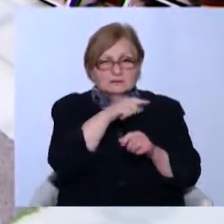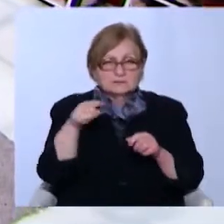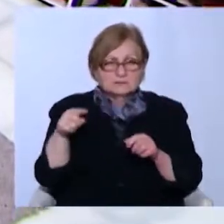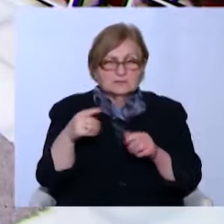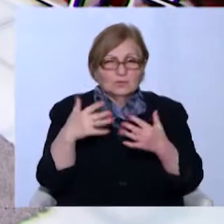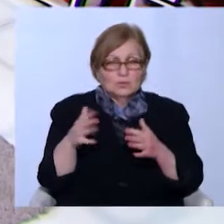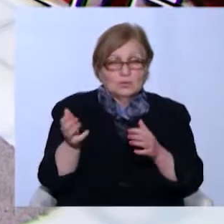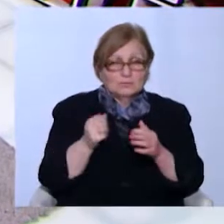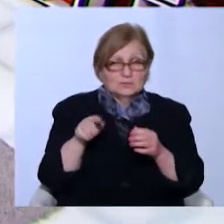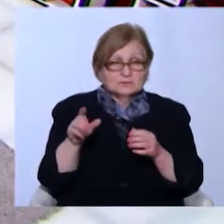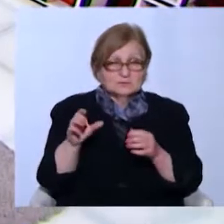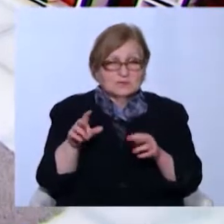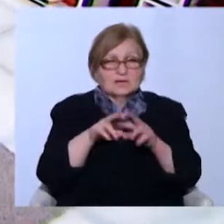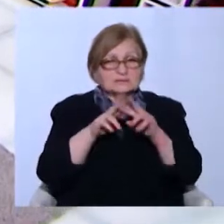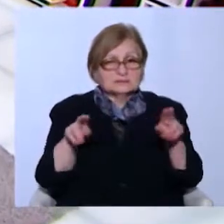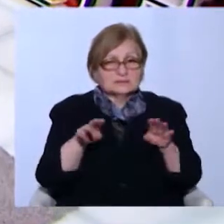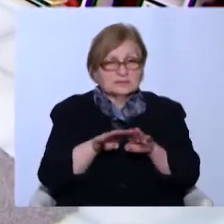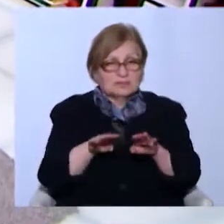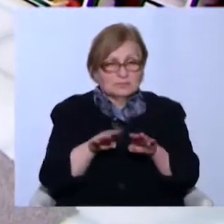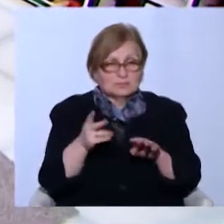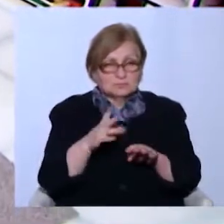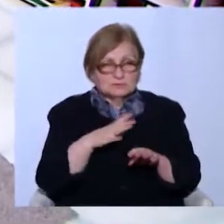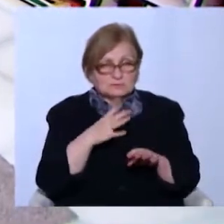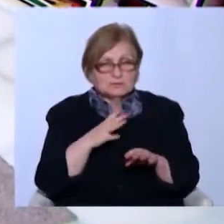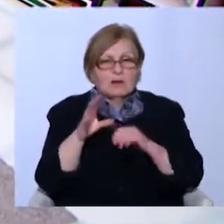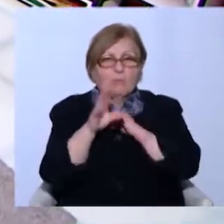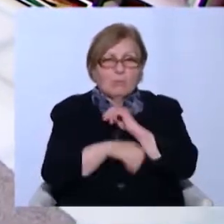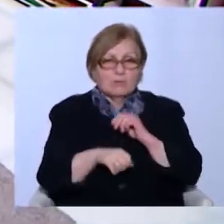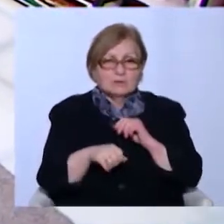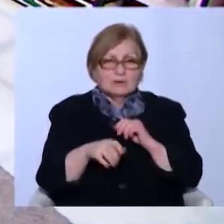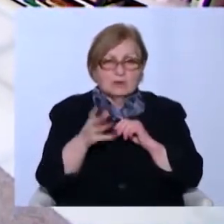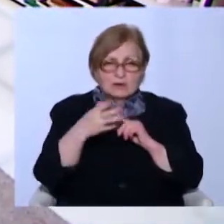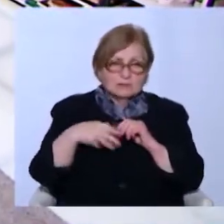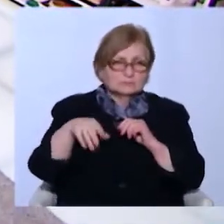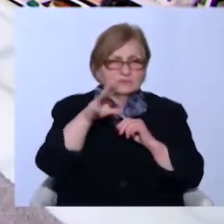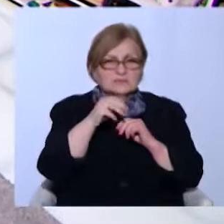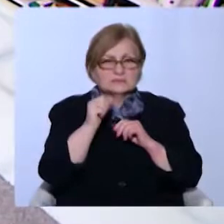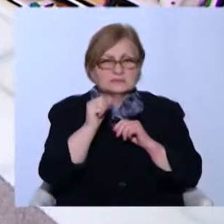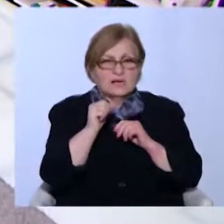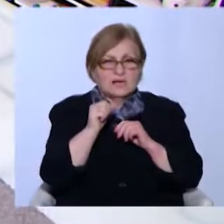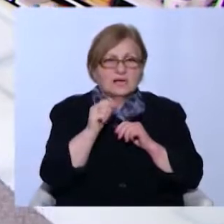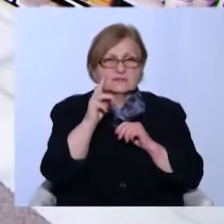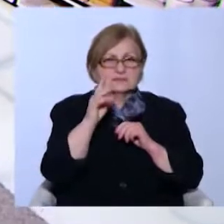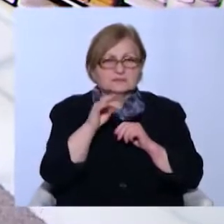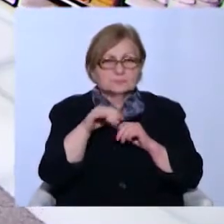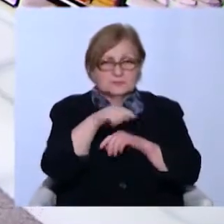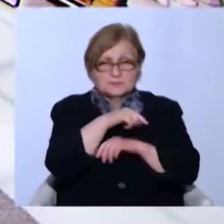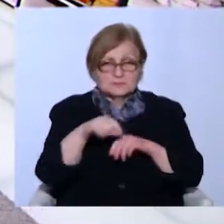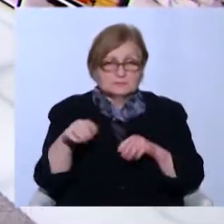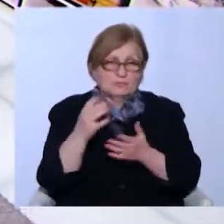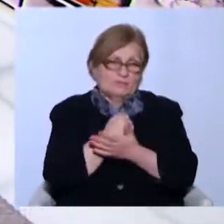მიღებულ წფეს თანაბარი კაები უნდა ქონდეთ და ბოლო ნაბიჯი უკვე იყოს მთლიანად აწფის სრულად პოვნა.